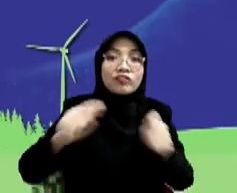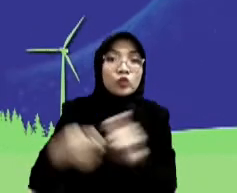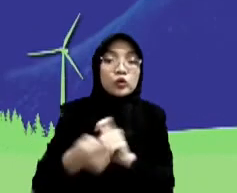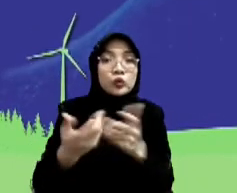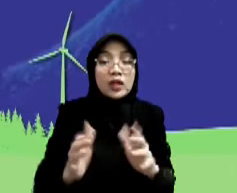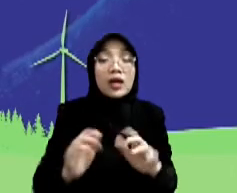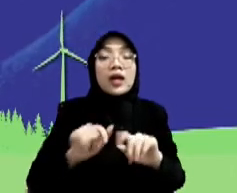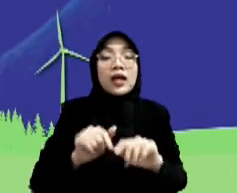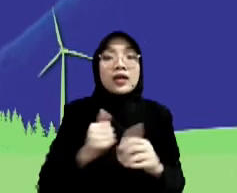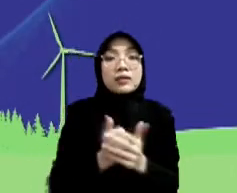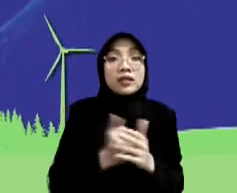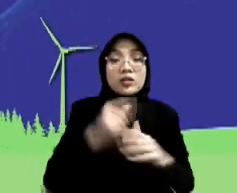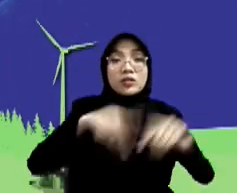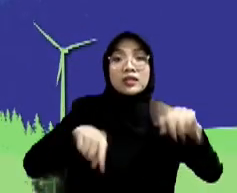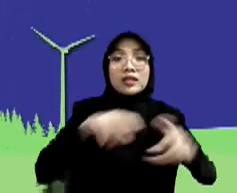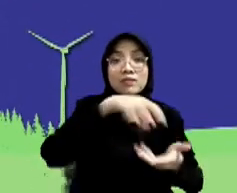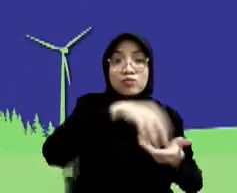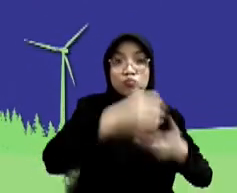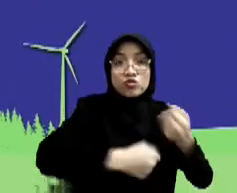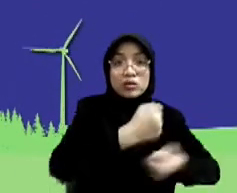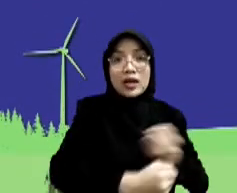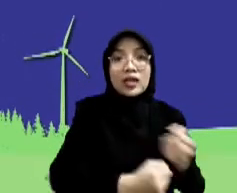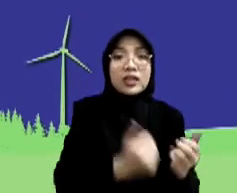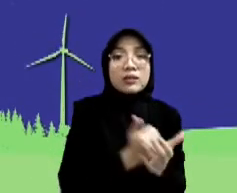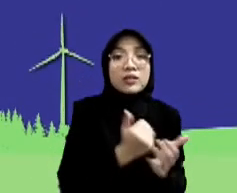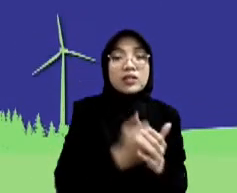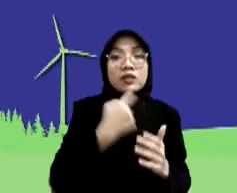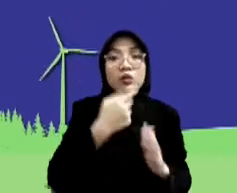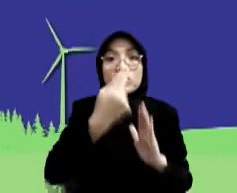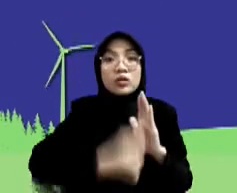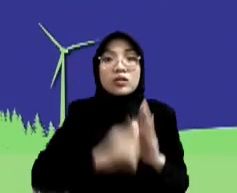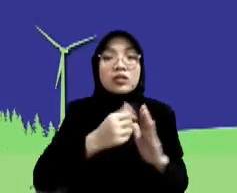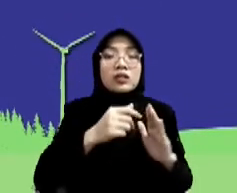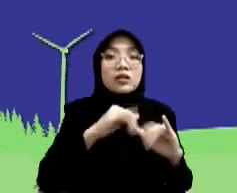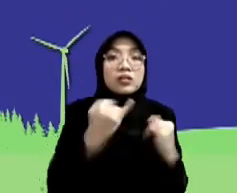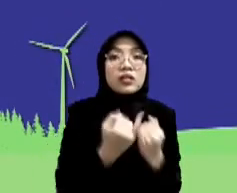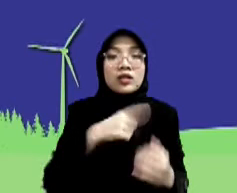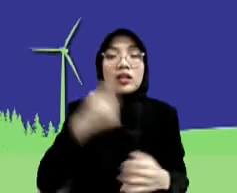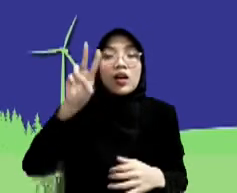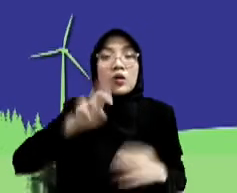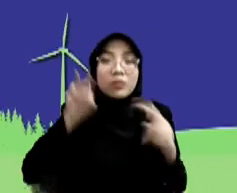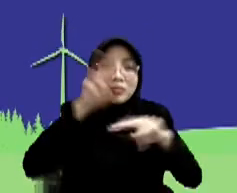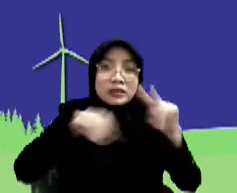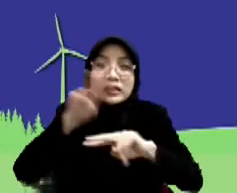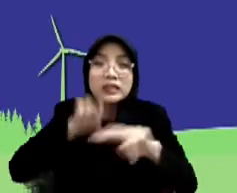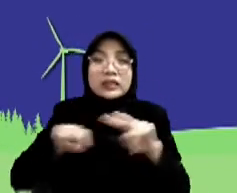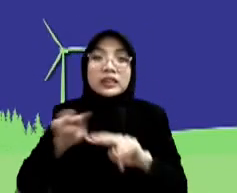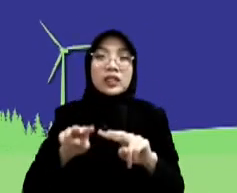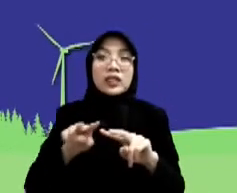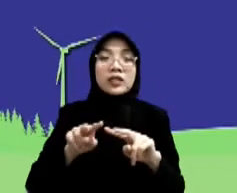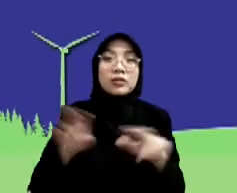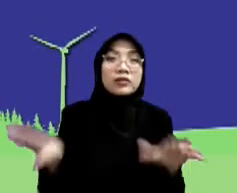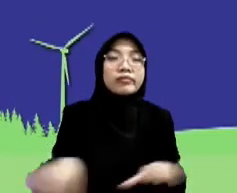the kind of company yang di mana as financial institutions We should be looking for and we should be